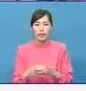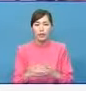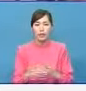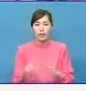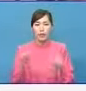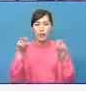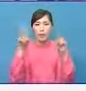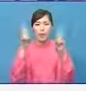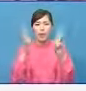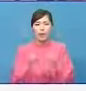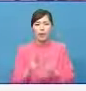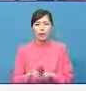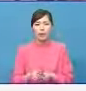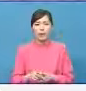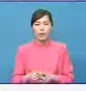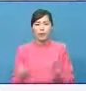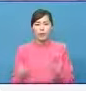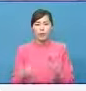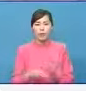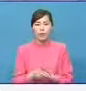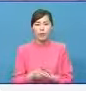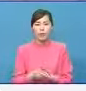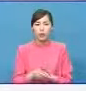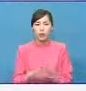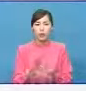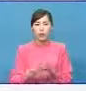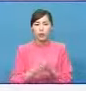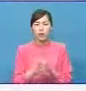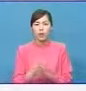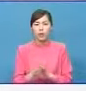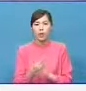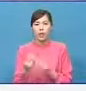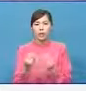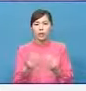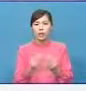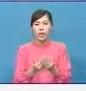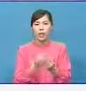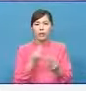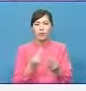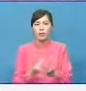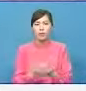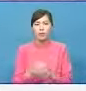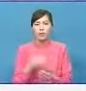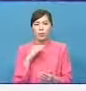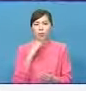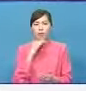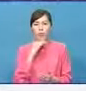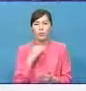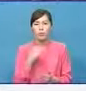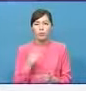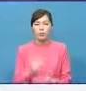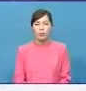мамандары жемқорлықтың салдарымен емес, оның алдын алуға көп көңіл бөліп отыр.